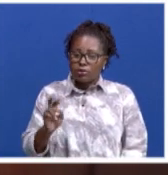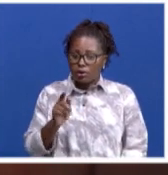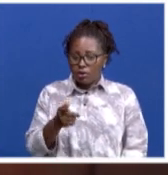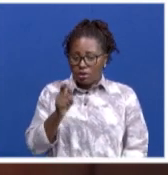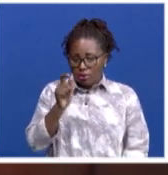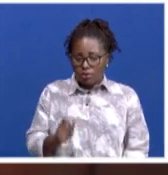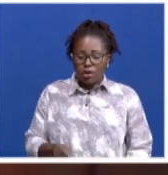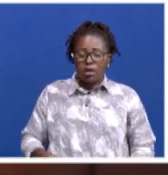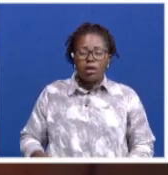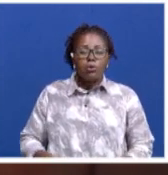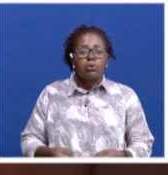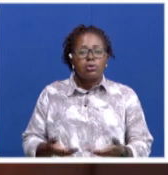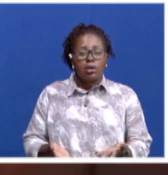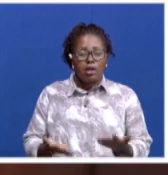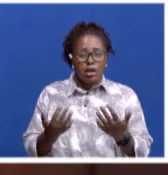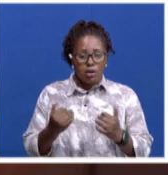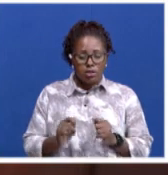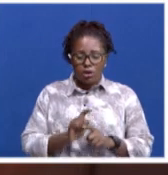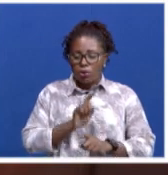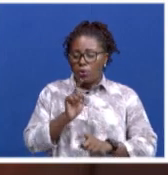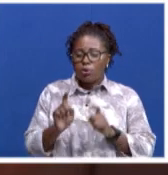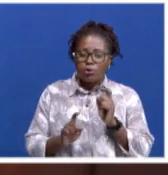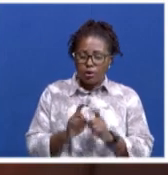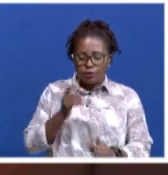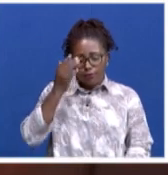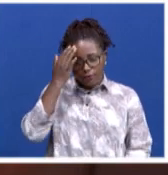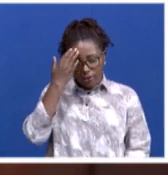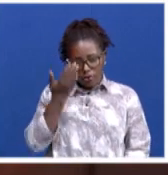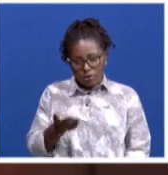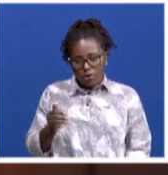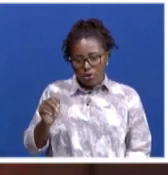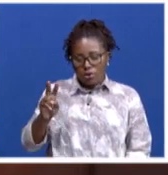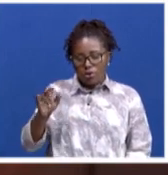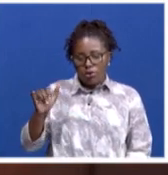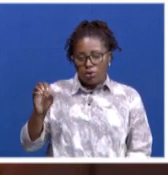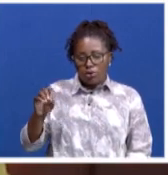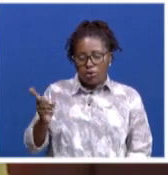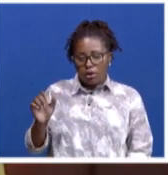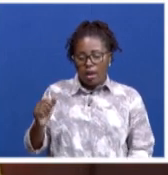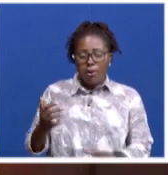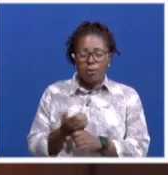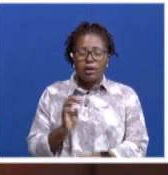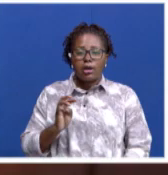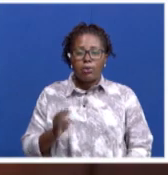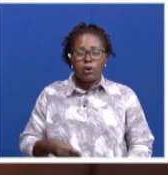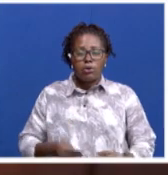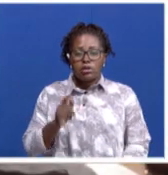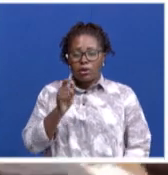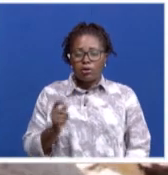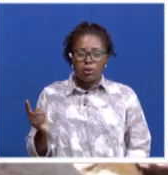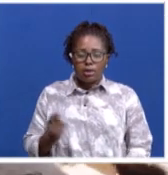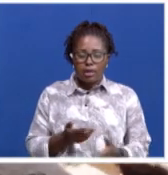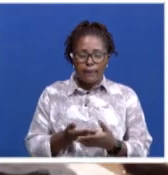ame hu uoga awe kiwa ili tuj h uoga ame wapi ambia watu na keta